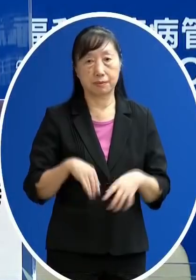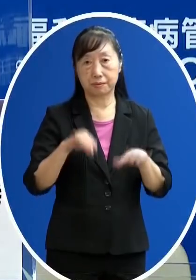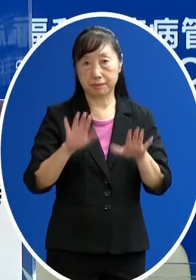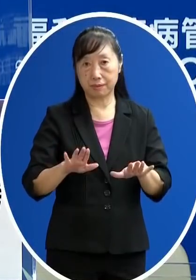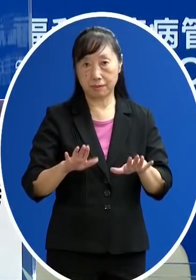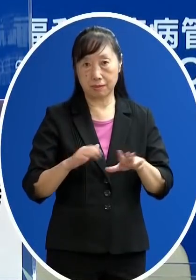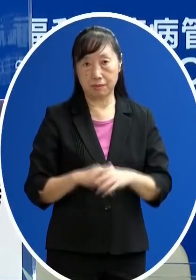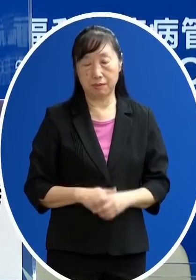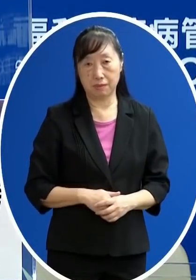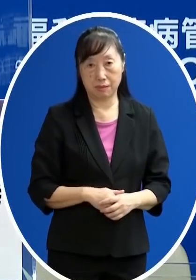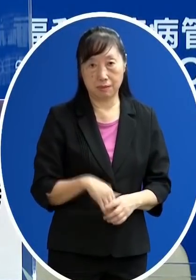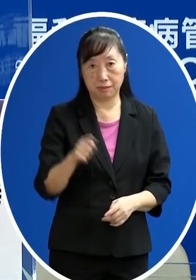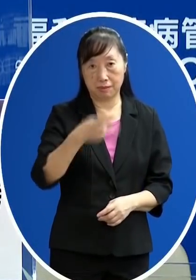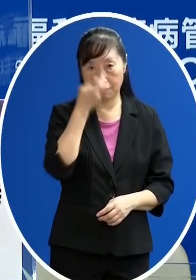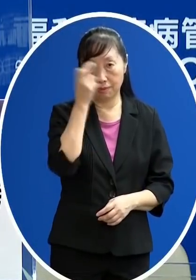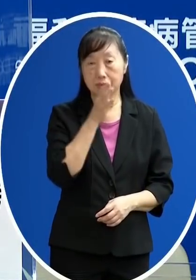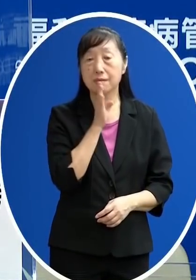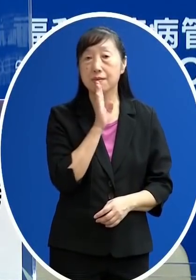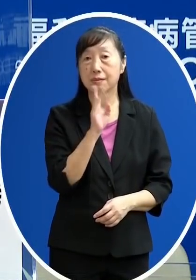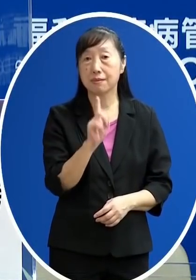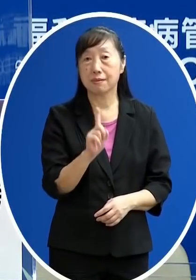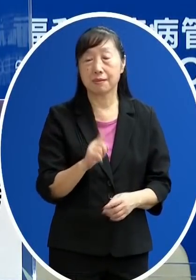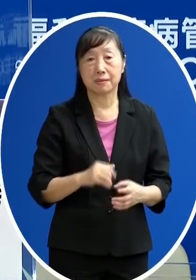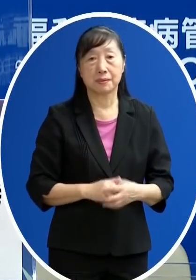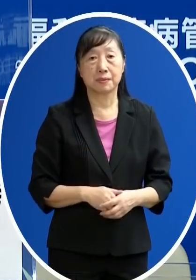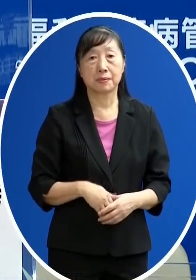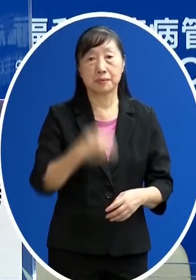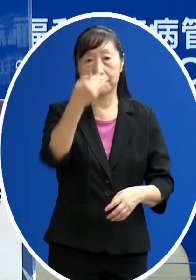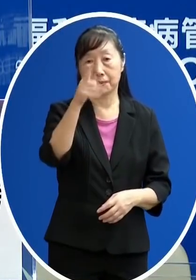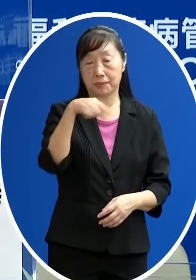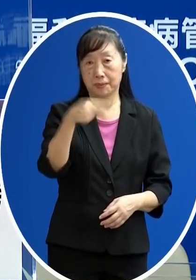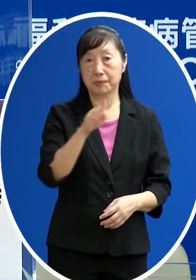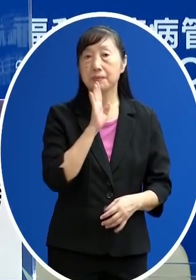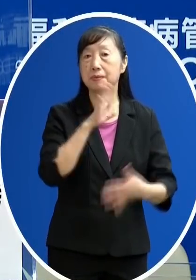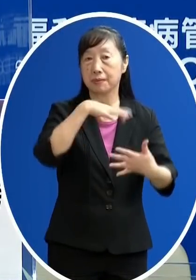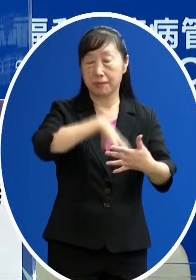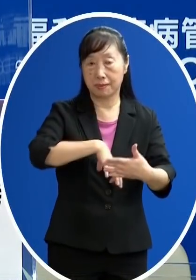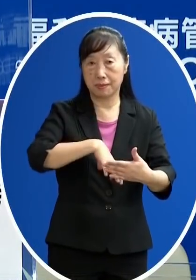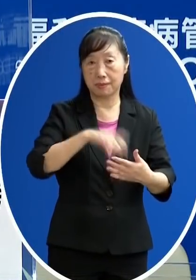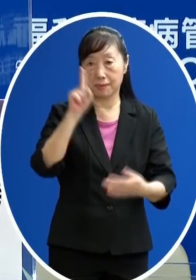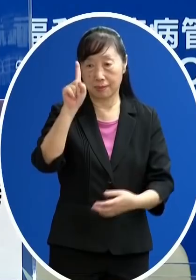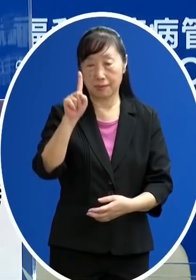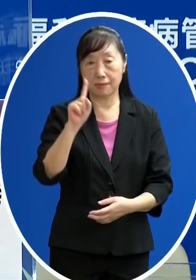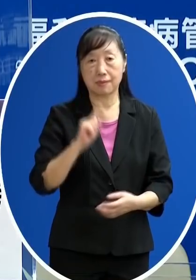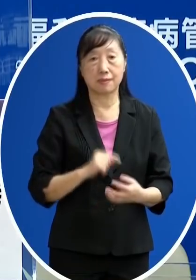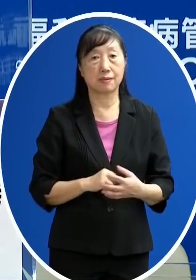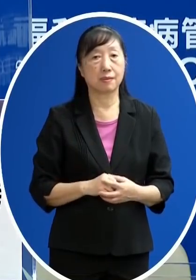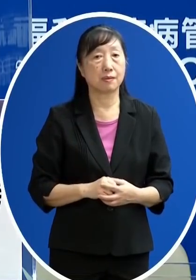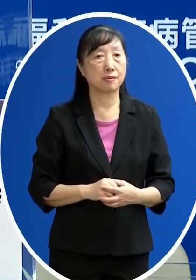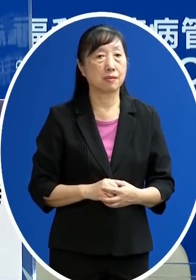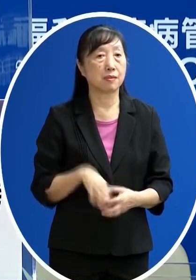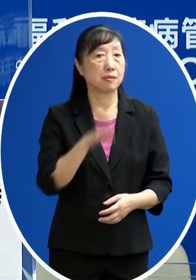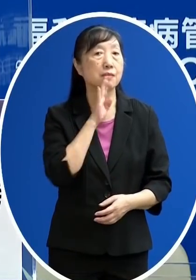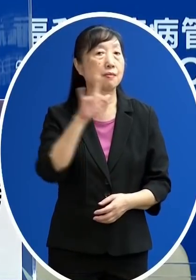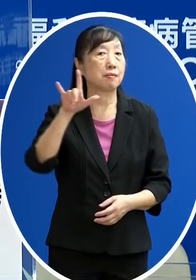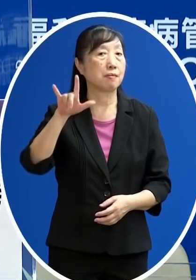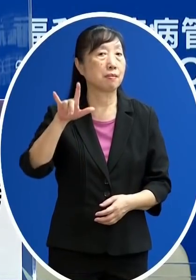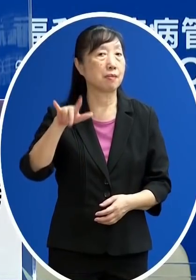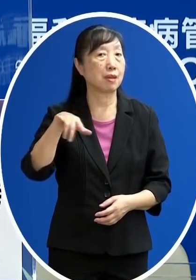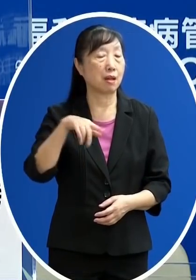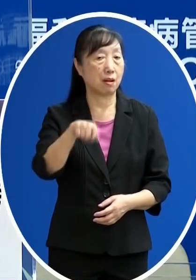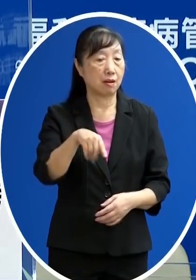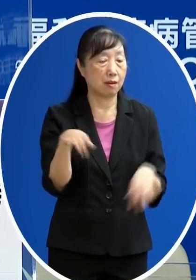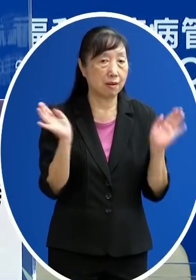今天这验出来的这个九例其中 有一位是里面的幼儿的母